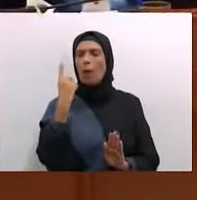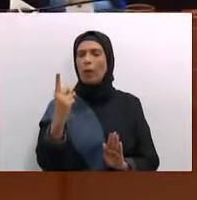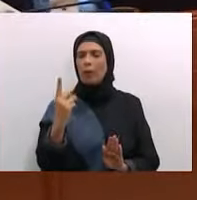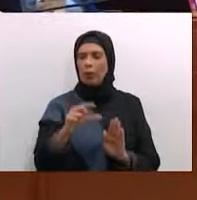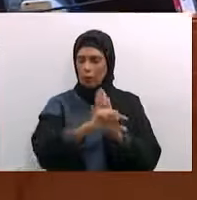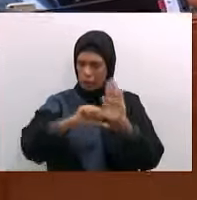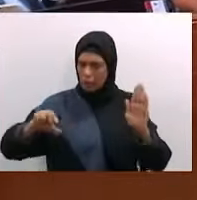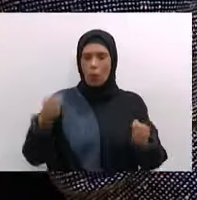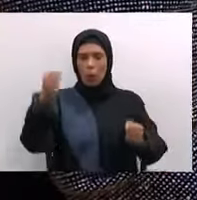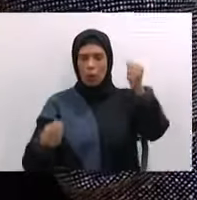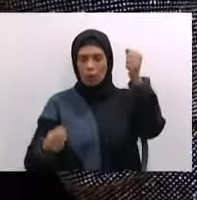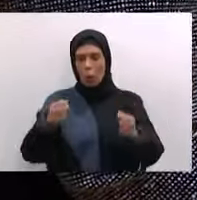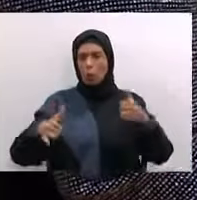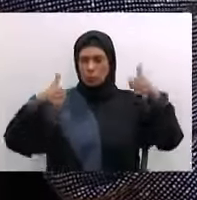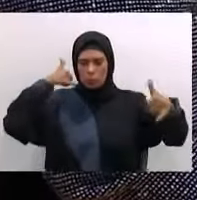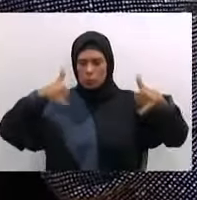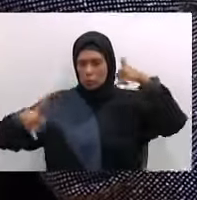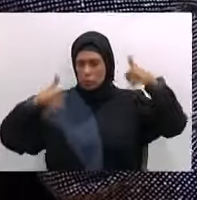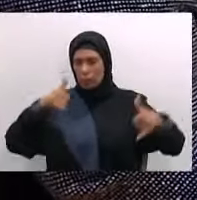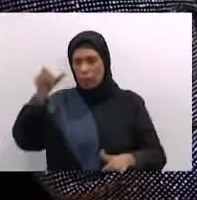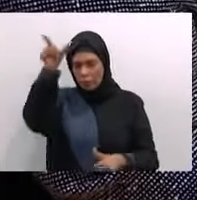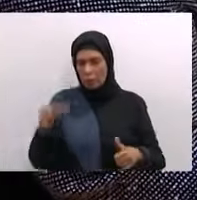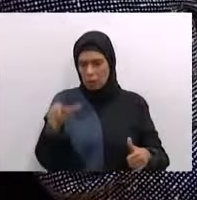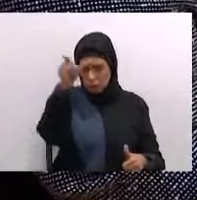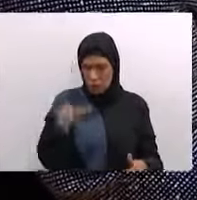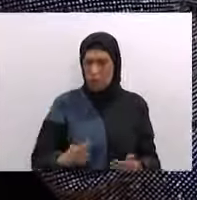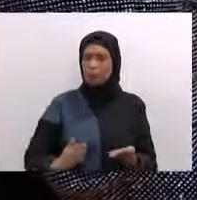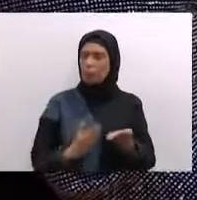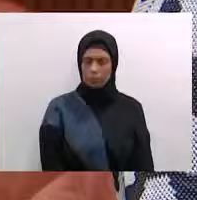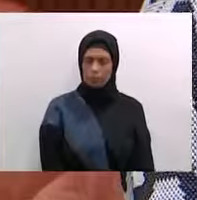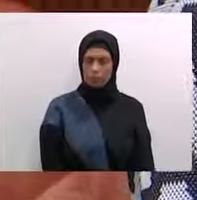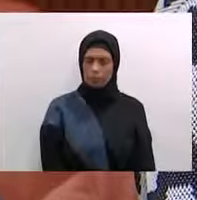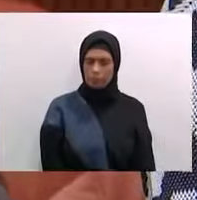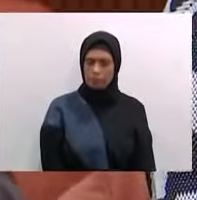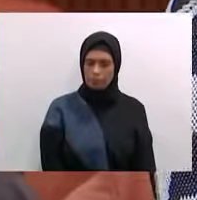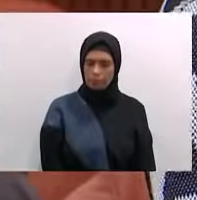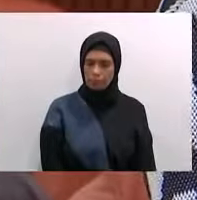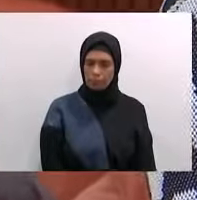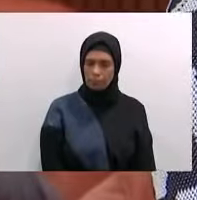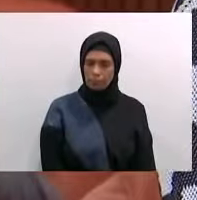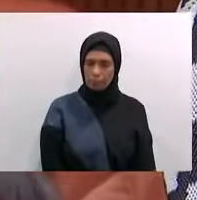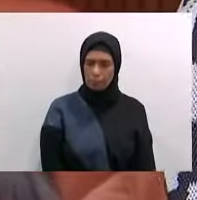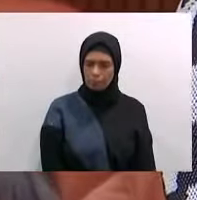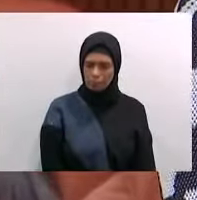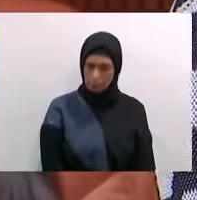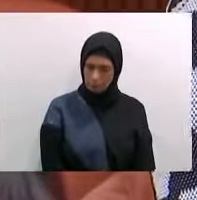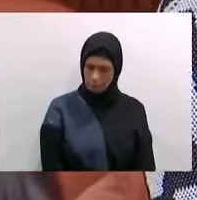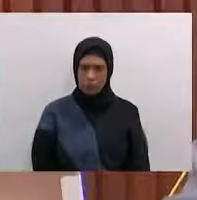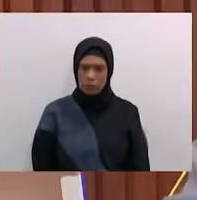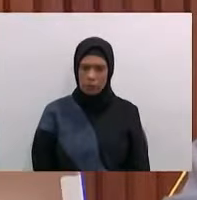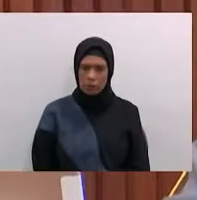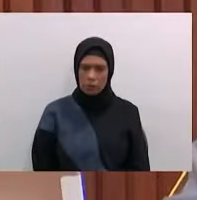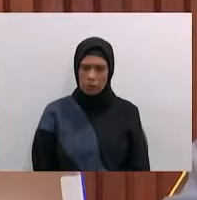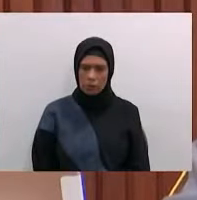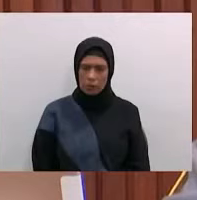الخلل الناجم عن التأخير في تنفيذ المشاريع، بحيث ممكن اعتبار مثل هذه التقارير كمؤشر فيما يتعلق بتخصيص